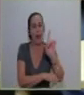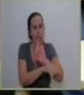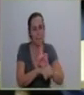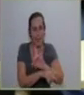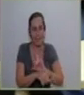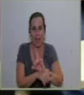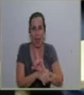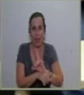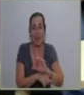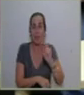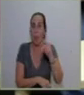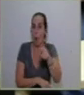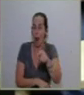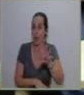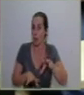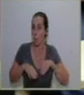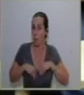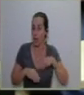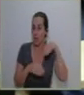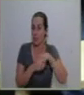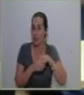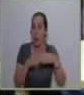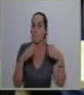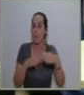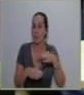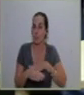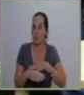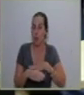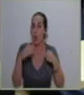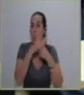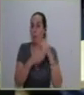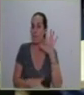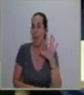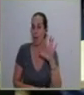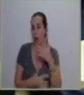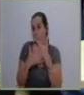בינתיים, נואל, אם את כבר כאן, האם את מוכנה להשתתף בפינה שלנו, טופ 5? ברור, אני אשמח